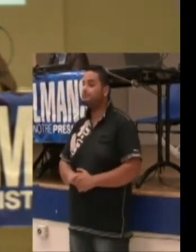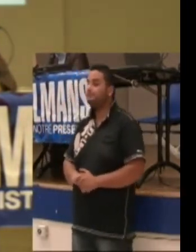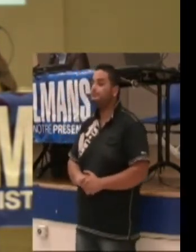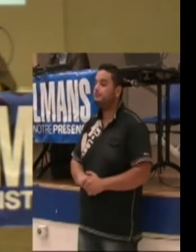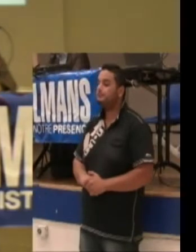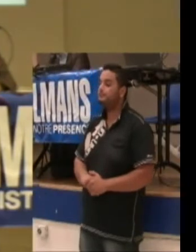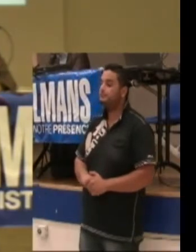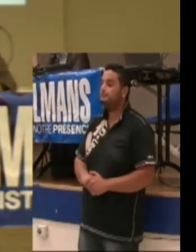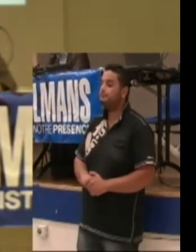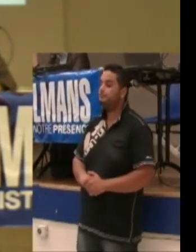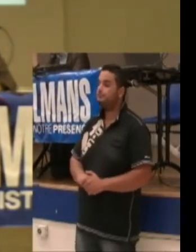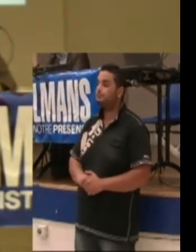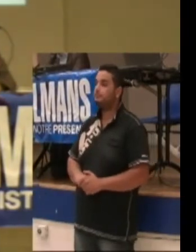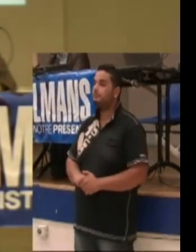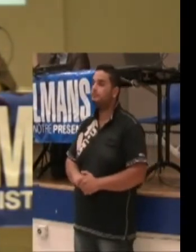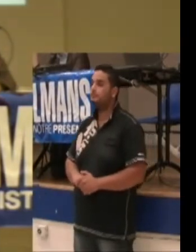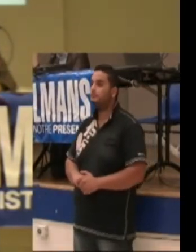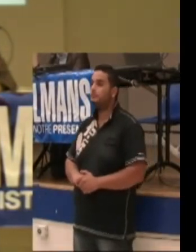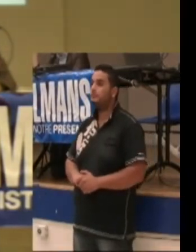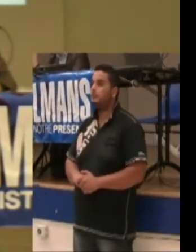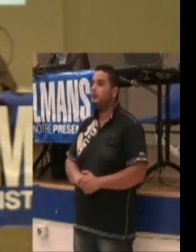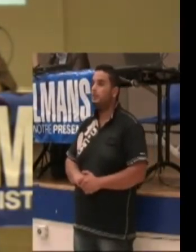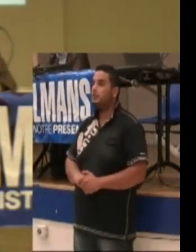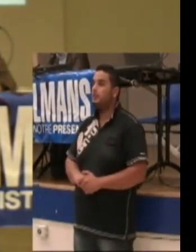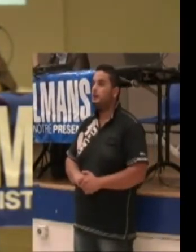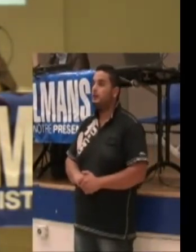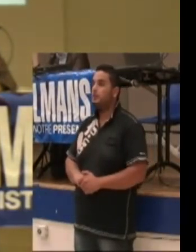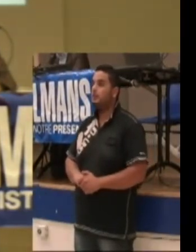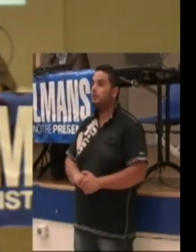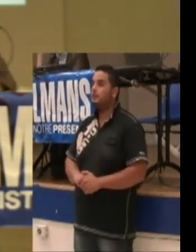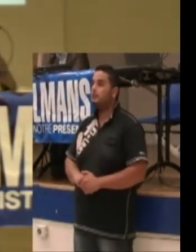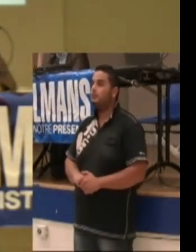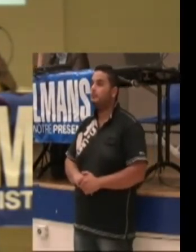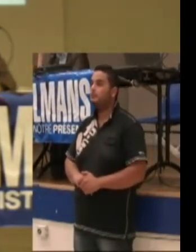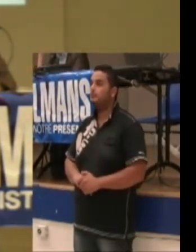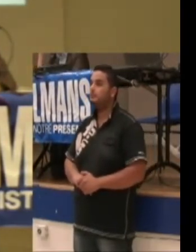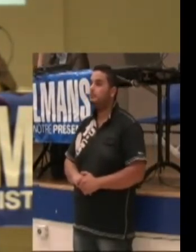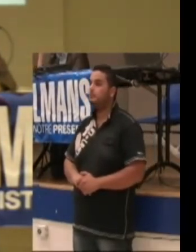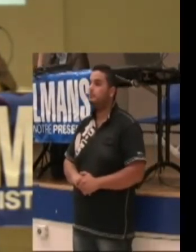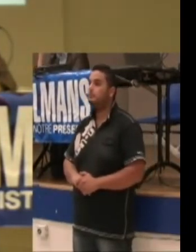Ok, la deuxième chose, c'est que.